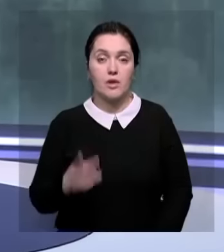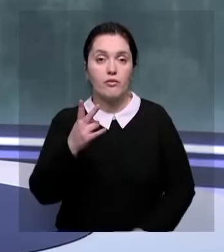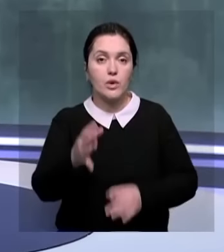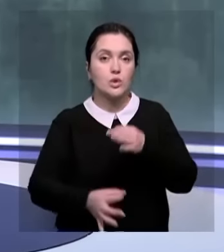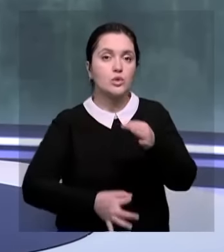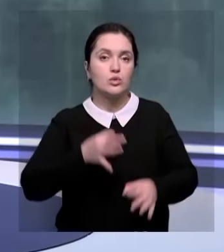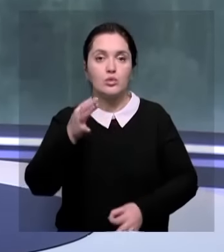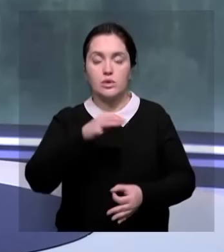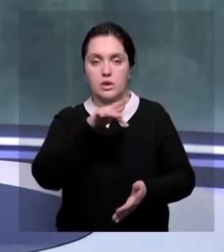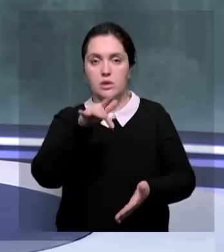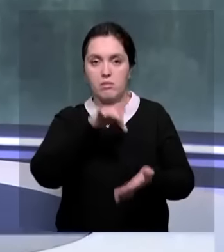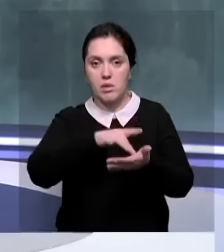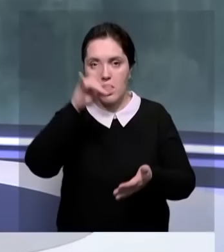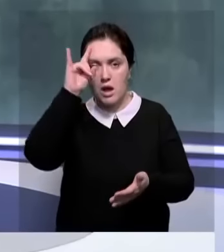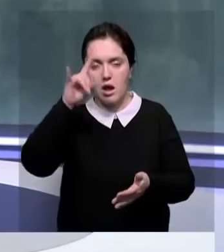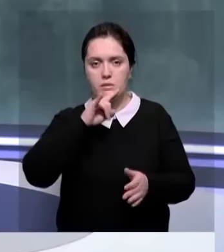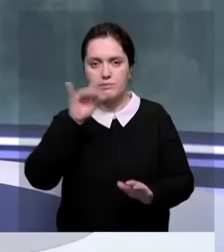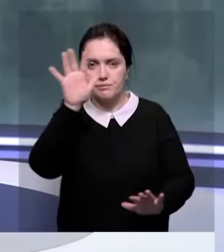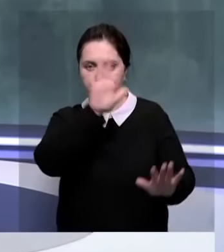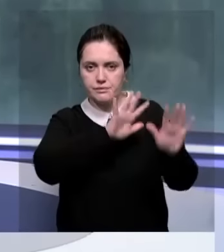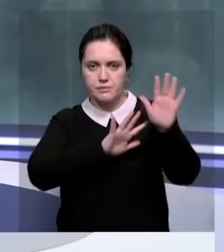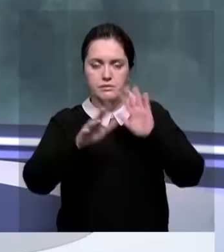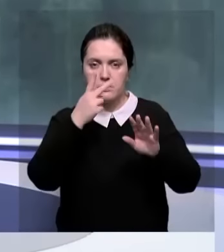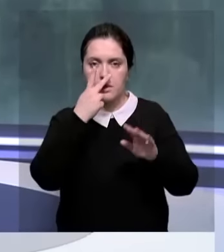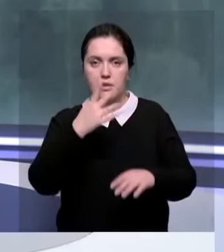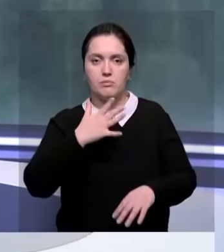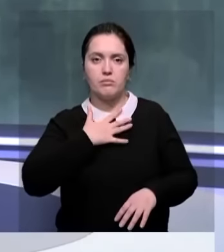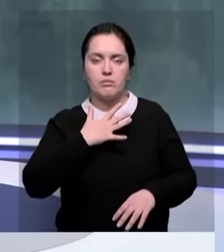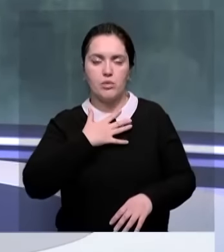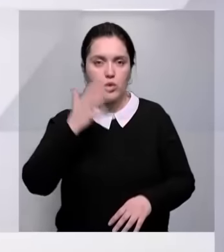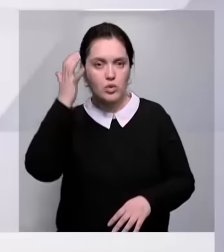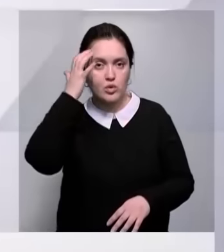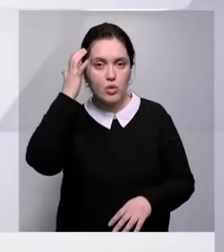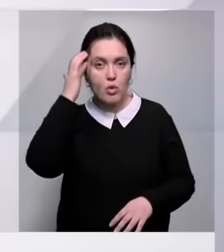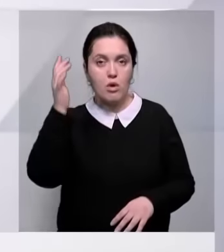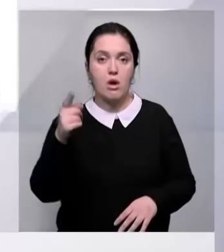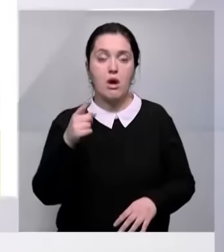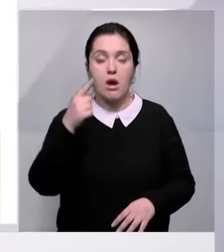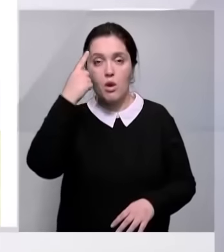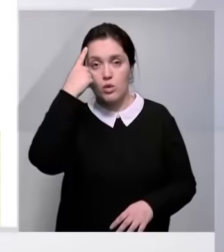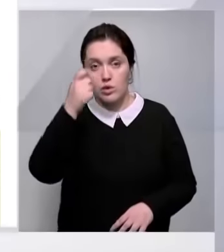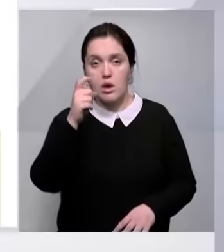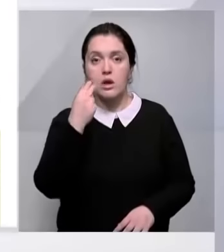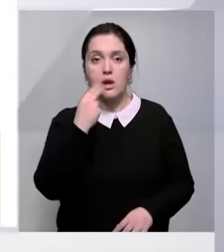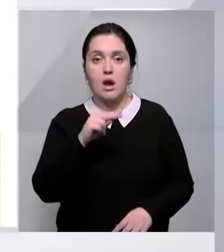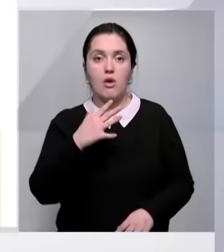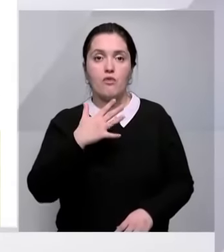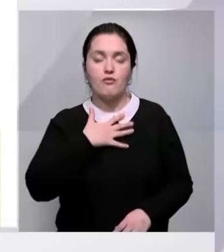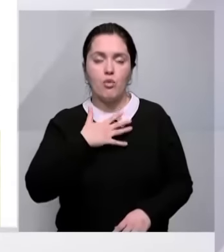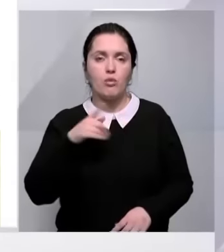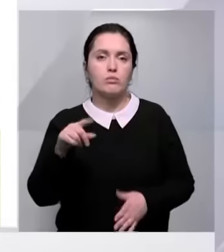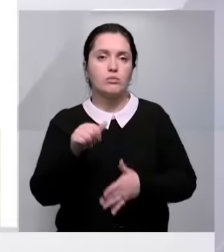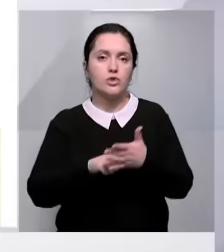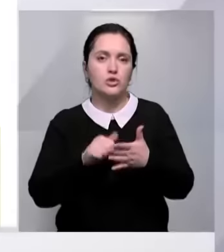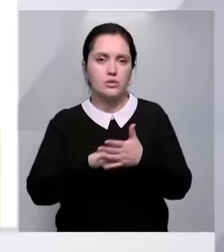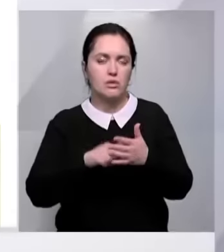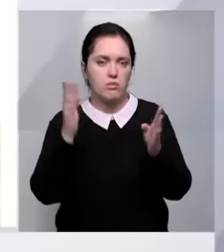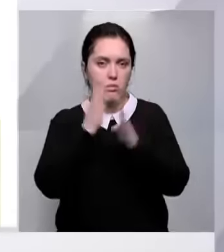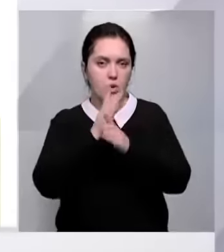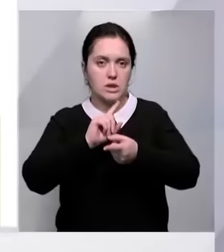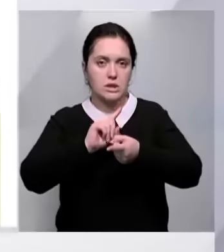Вторые сутки над городами Казахстана сохраняется густой смог. В Казгидромете уточнили, что на качество воздуха повлиял антициклон.